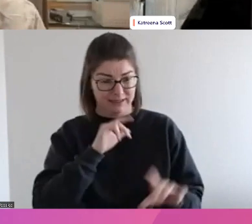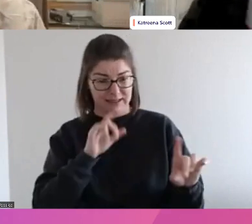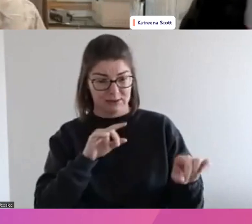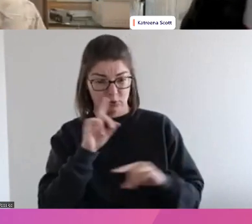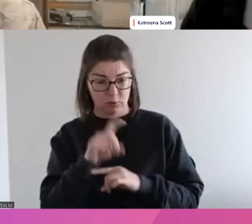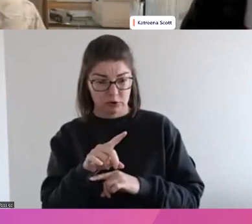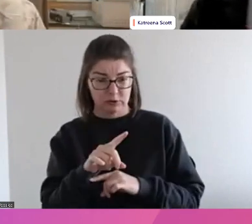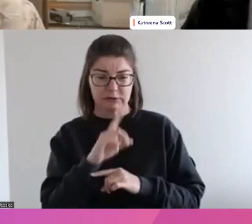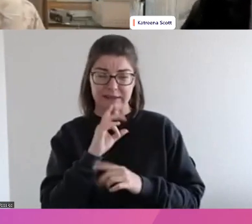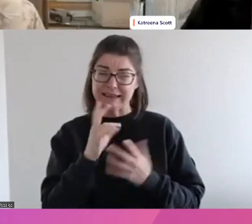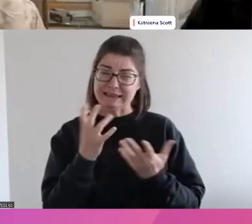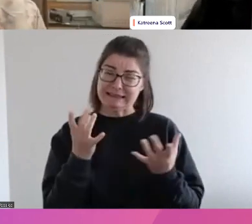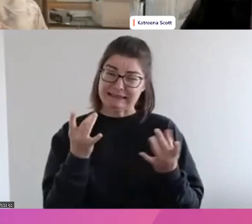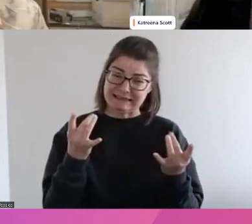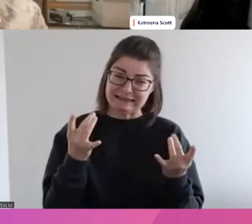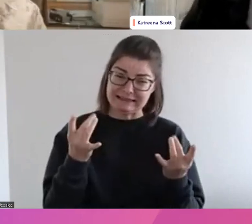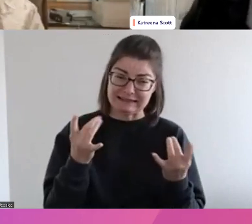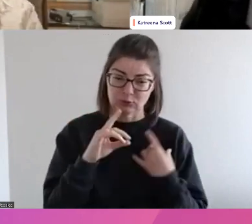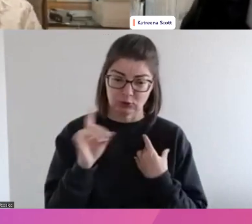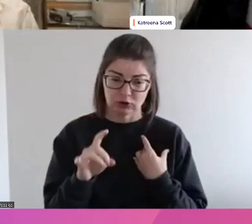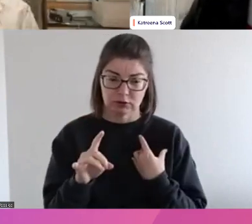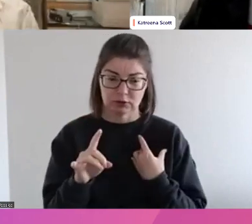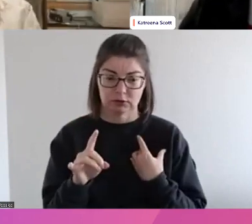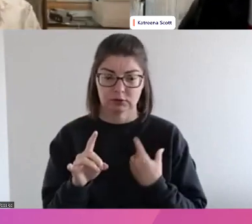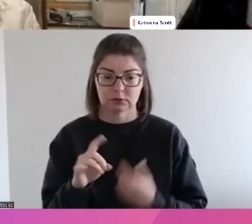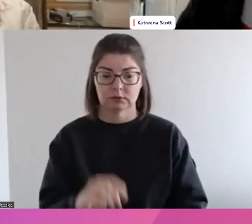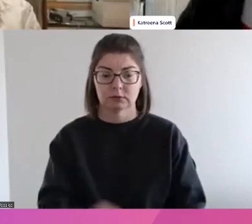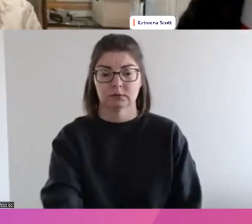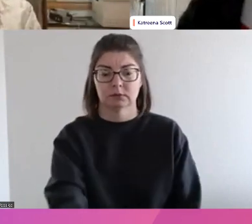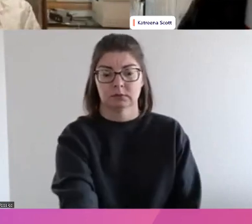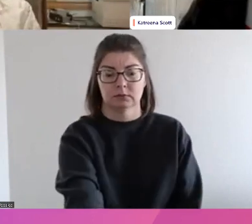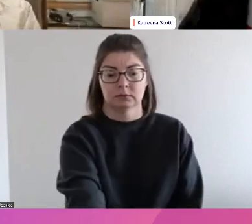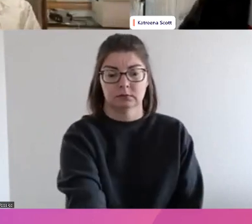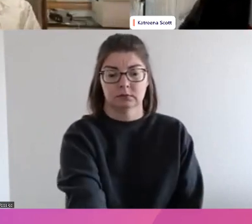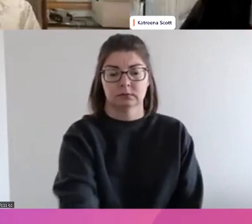question? C'est une question un peu glissante, là.